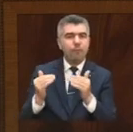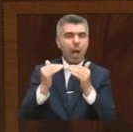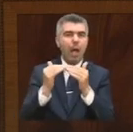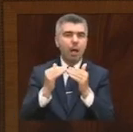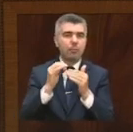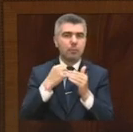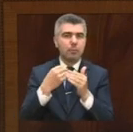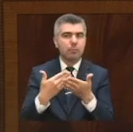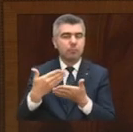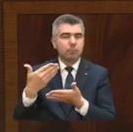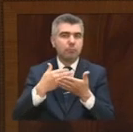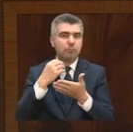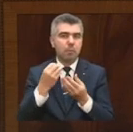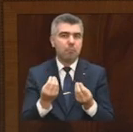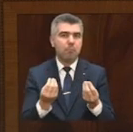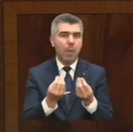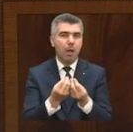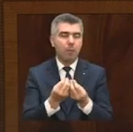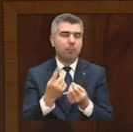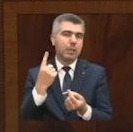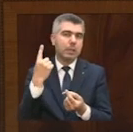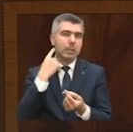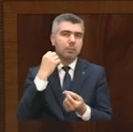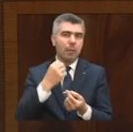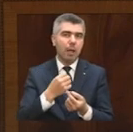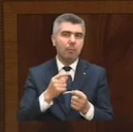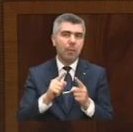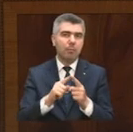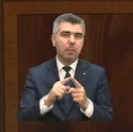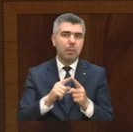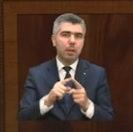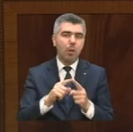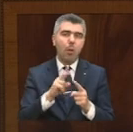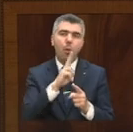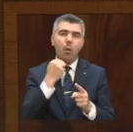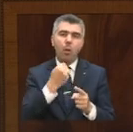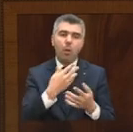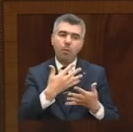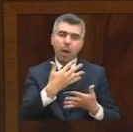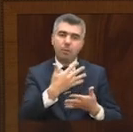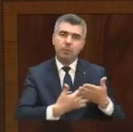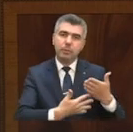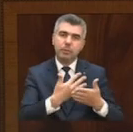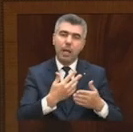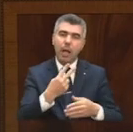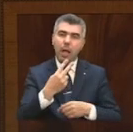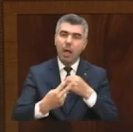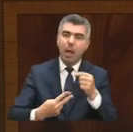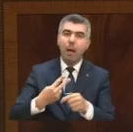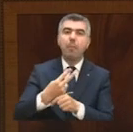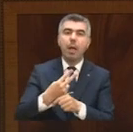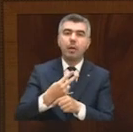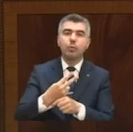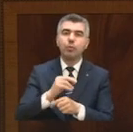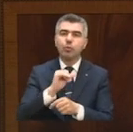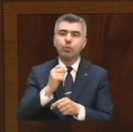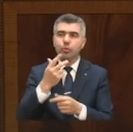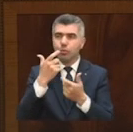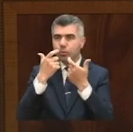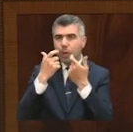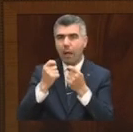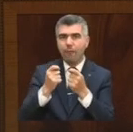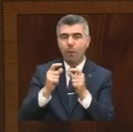هو احنا بالنسبه ليا كنستمعوك بمثابه تصريح حكومي يعني ذات سنتين كاين شي واحد الانجازات اللي هي كبيره